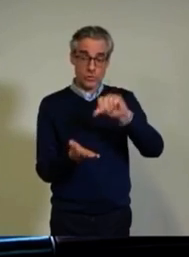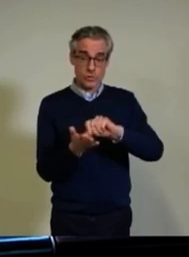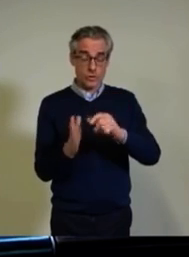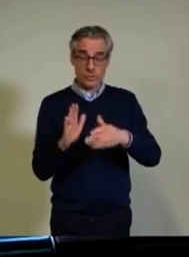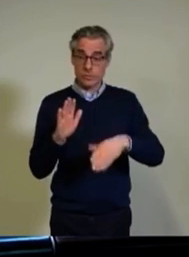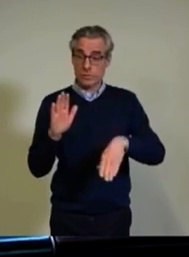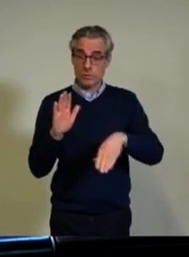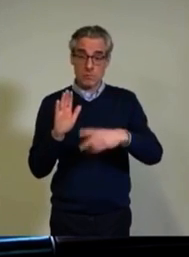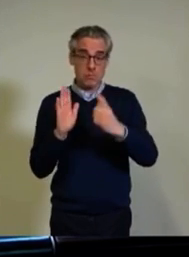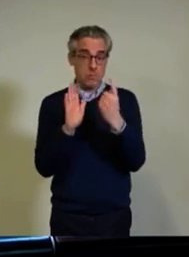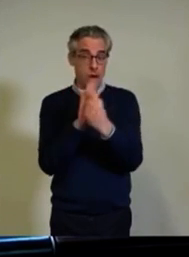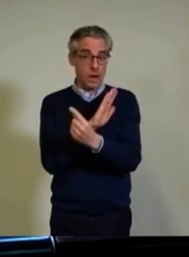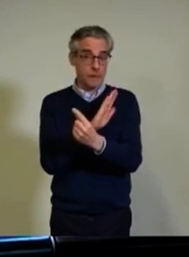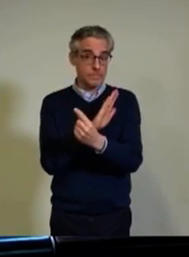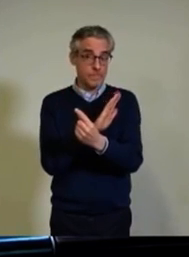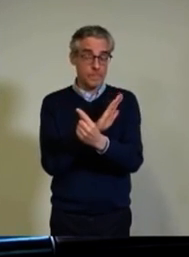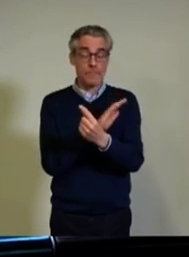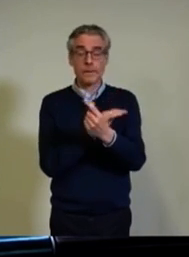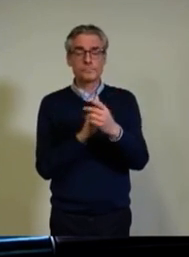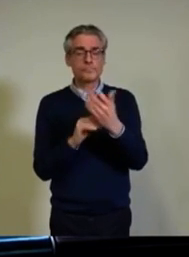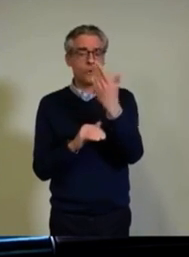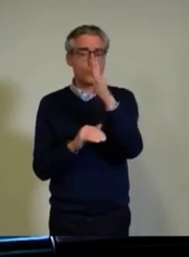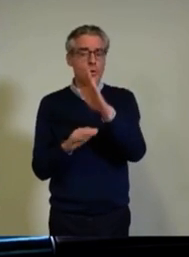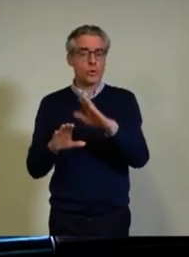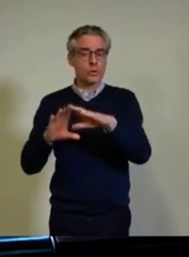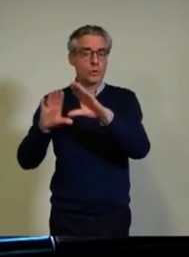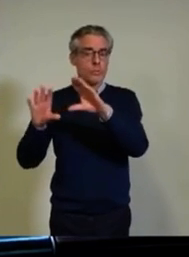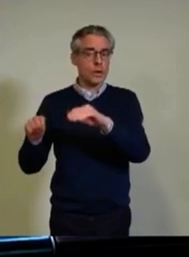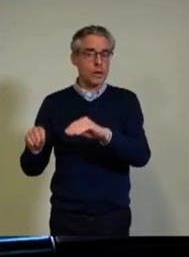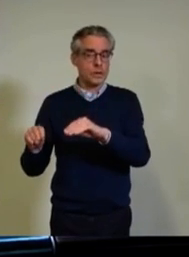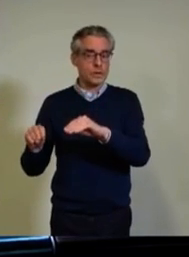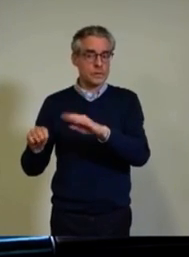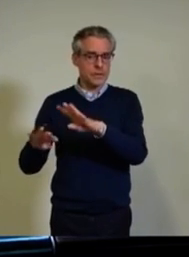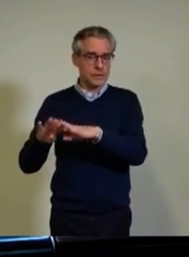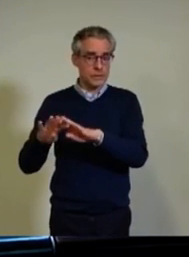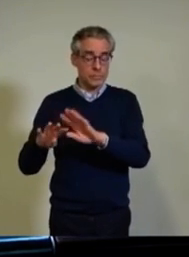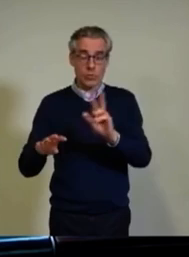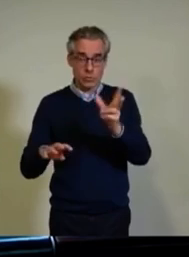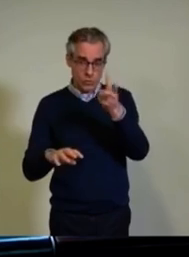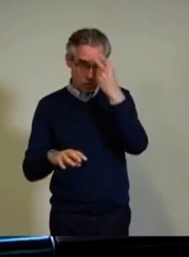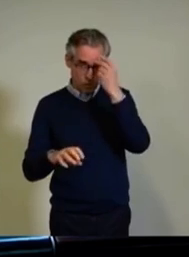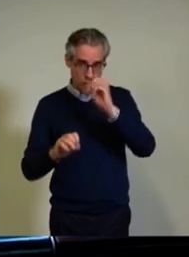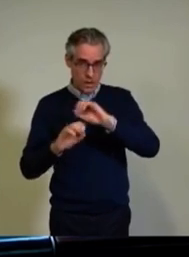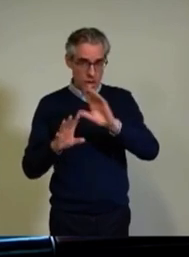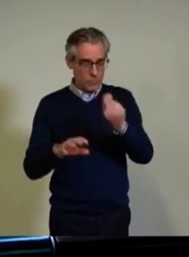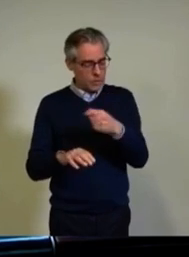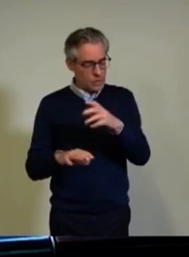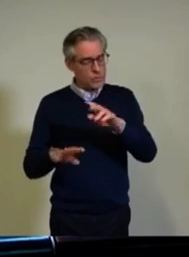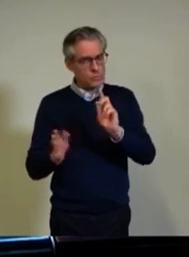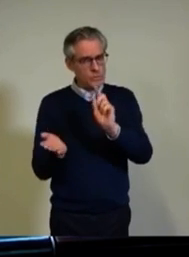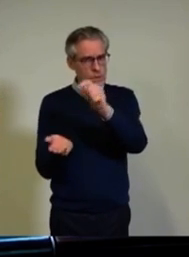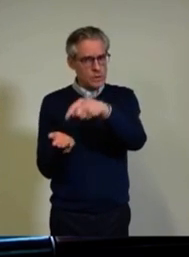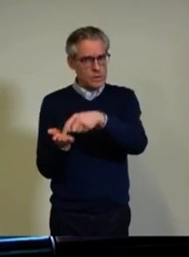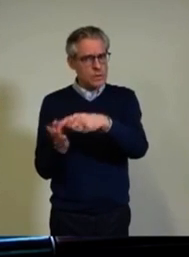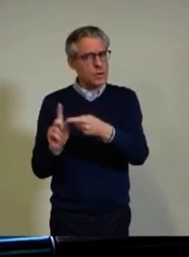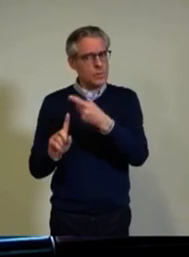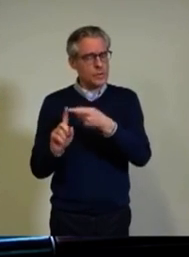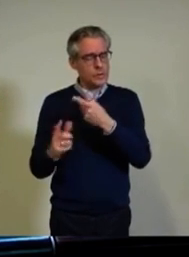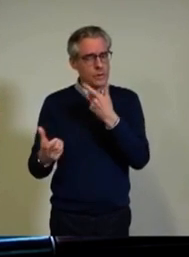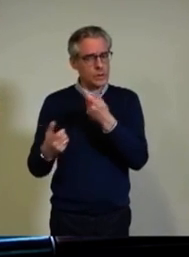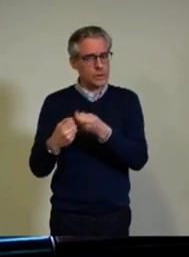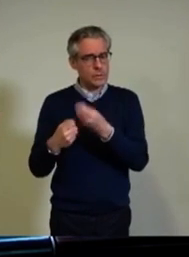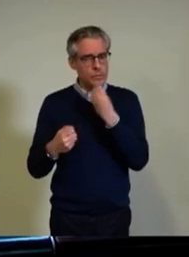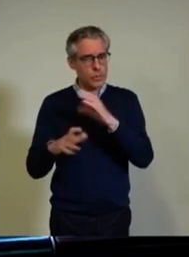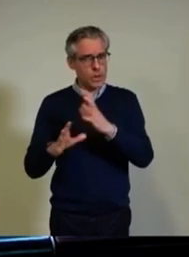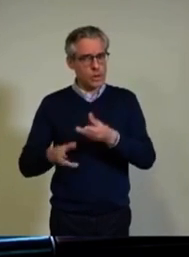va pour pouvoir s'installer à Codéran. On entend que Codéran peut être un bon lieu d'accueil,